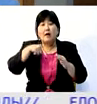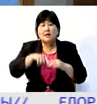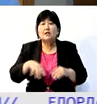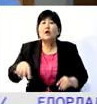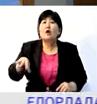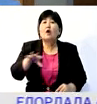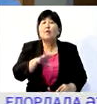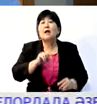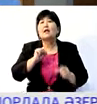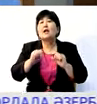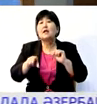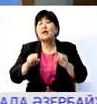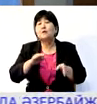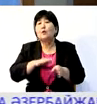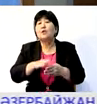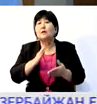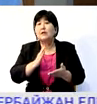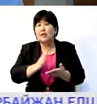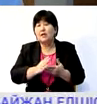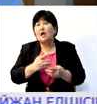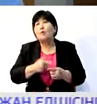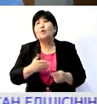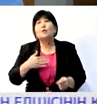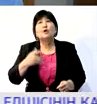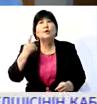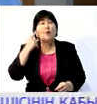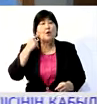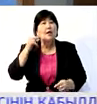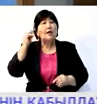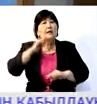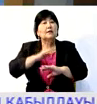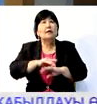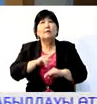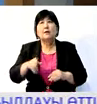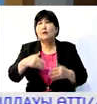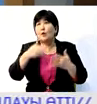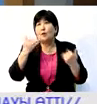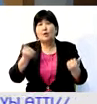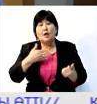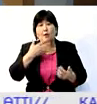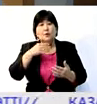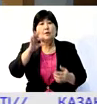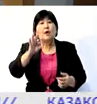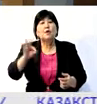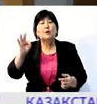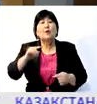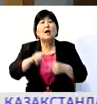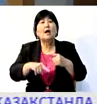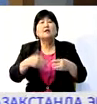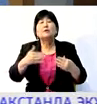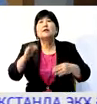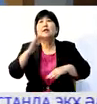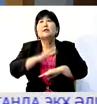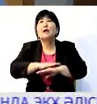барлық тапсырмалар орындалып жатқаннан кейін бұл мен ойлаймын сабақ барысын өту ұмытылған жоқ. Өзіміздің теориялық әдіспен берген